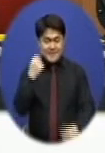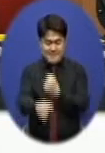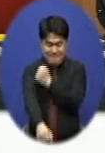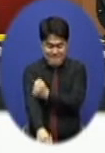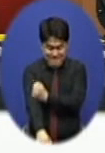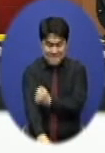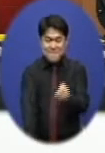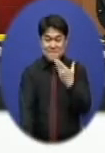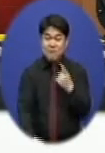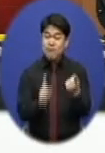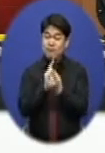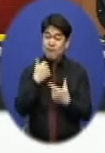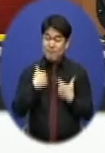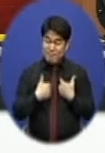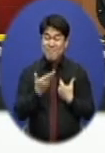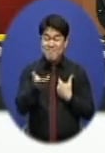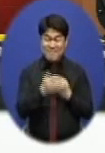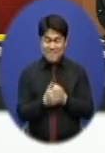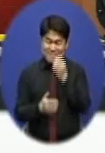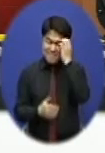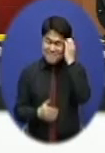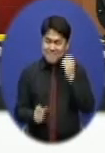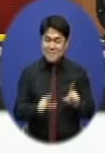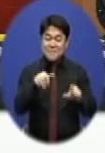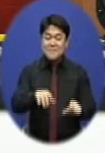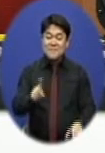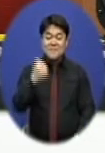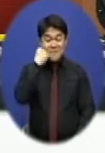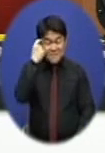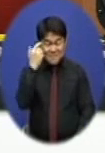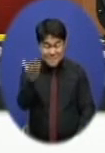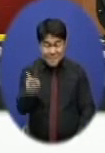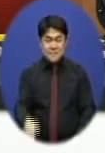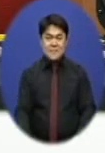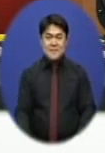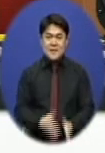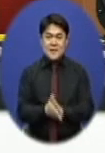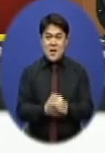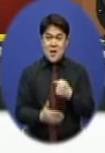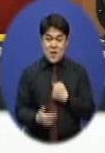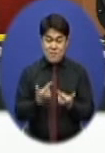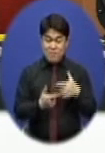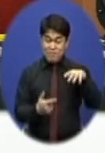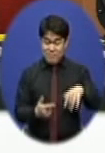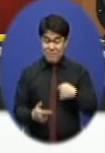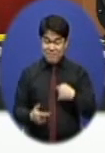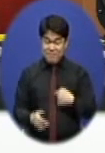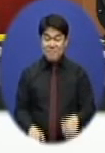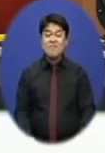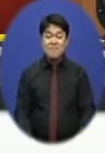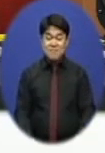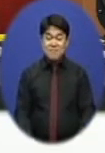수고하십니다. 반갑습니다. 예. 네. 어디 사시는 누구신가요? 여기 부산입니다.